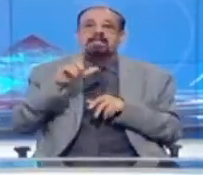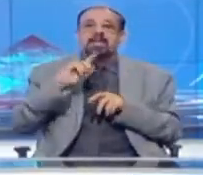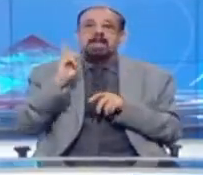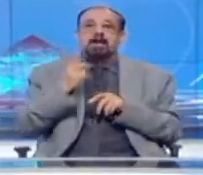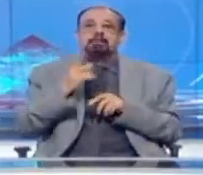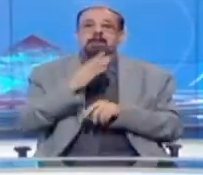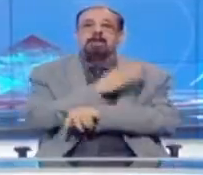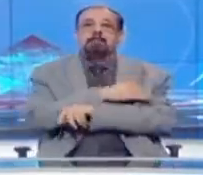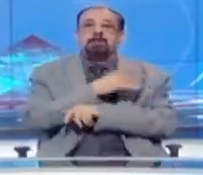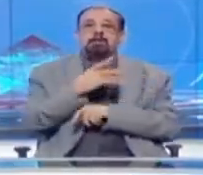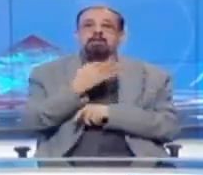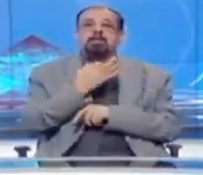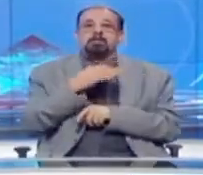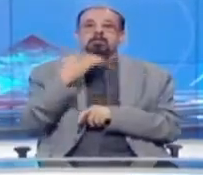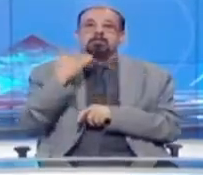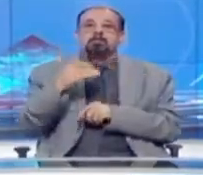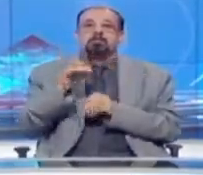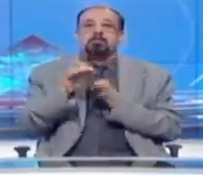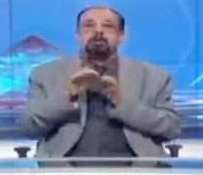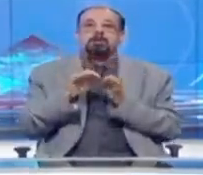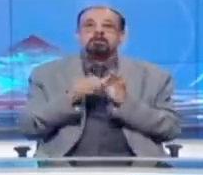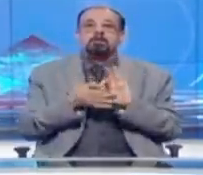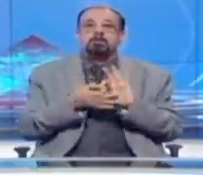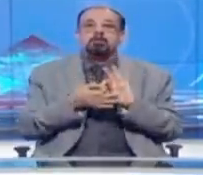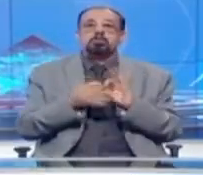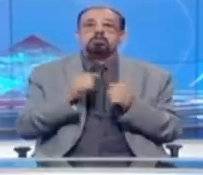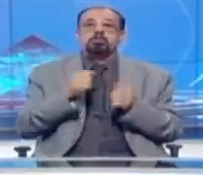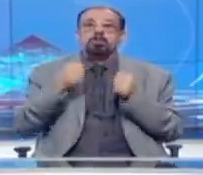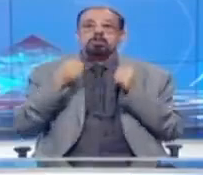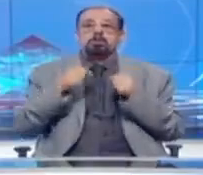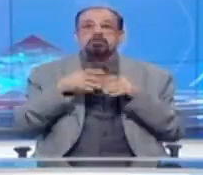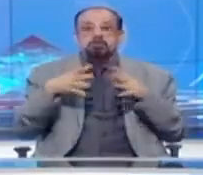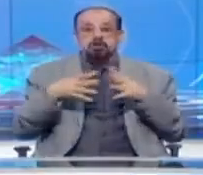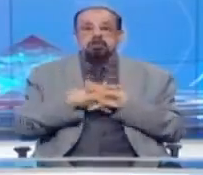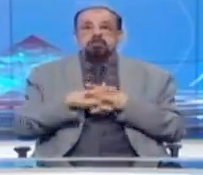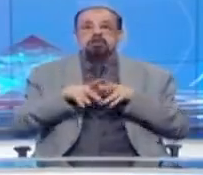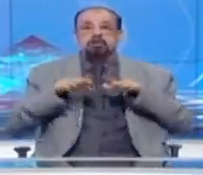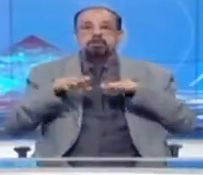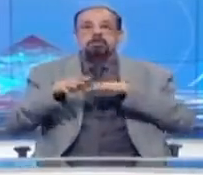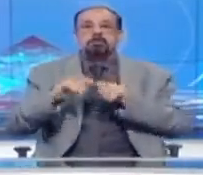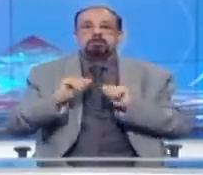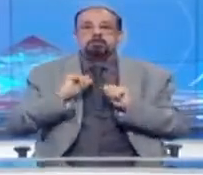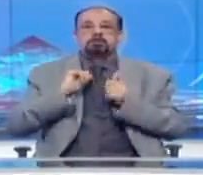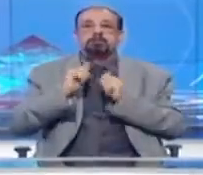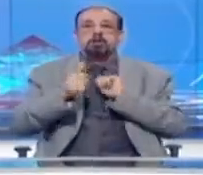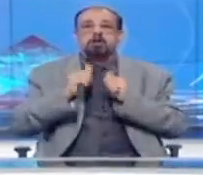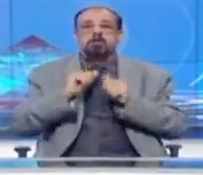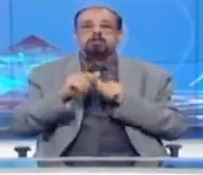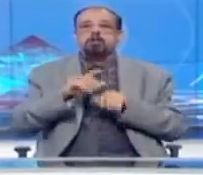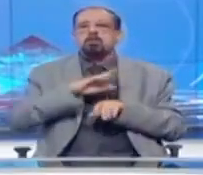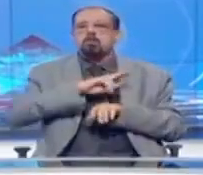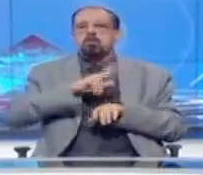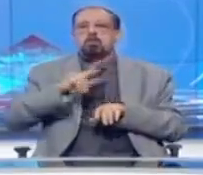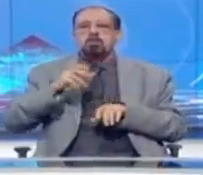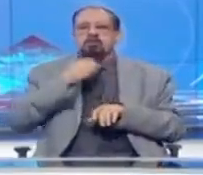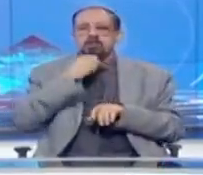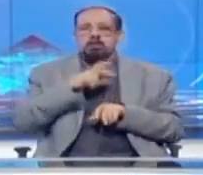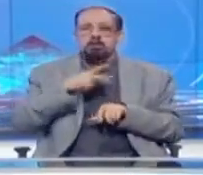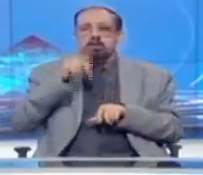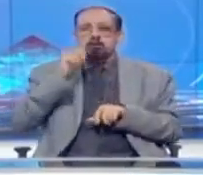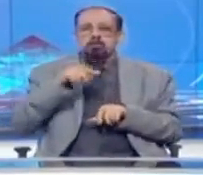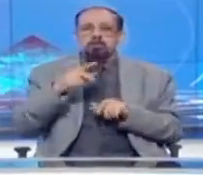العام للعمل أن نحو 3.5 مليون متظاهر شاركوا في المسيرات التي انطلقت في جميع أنحاء